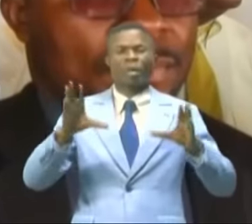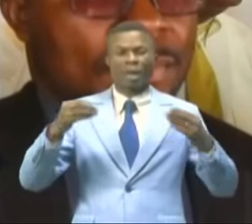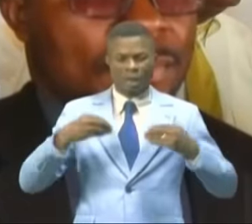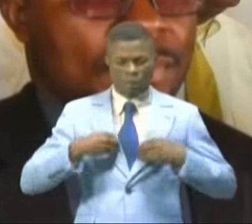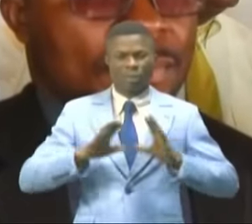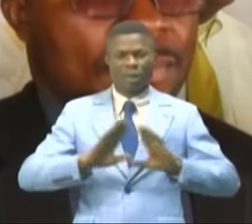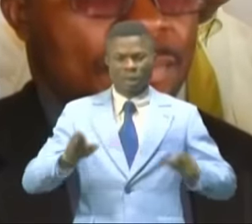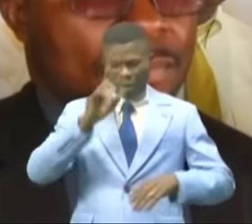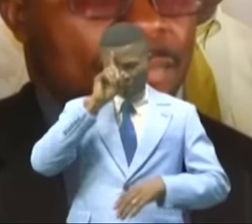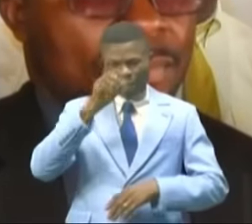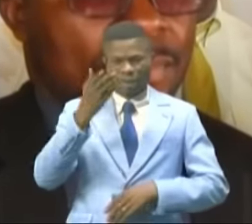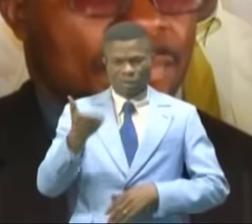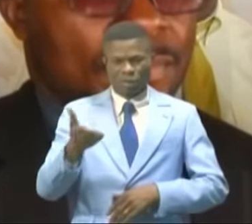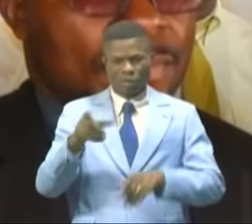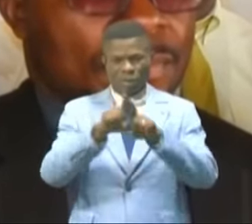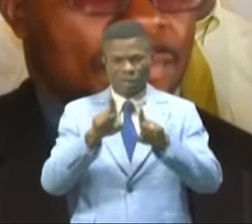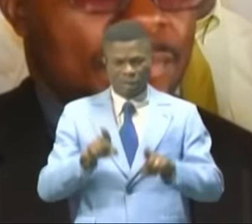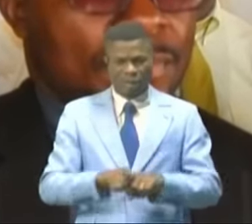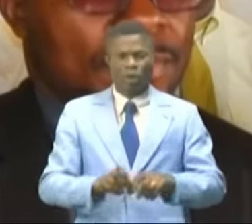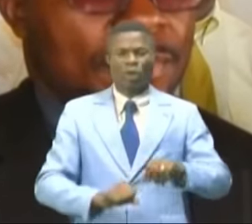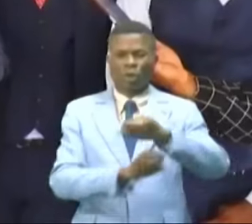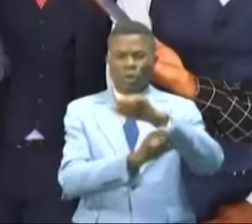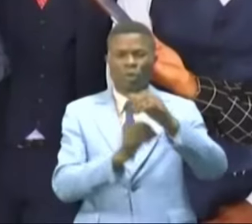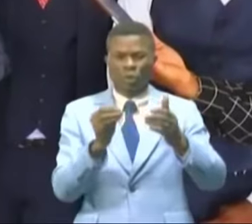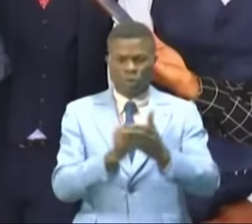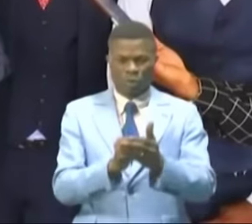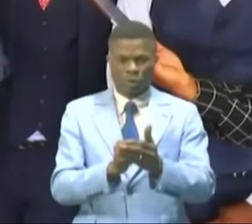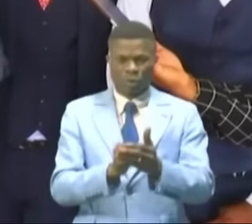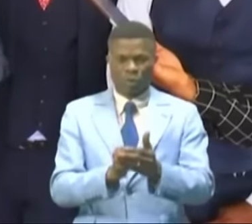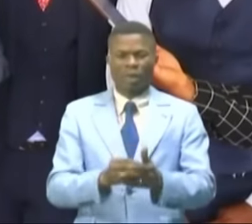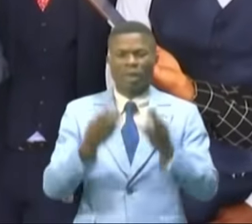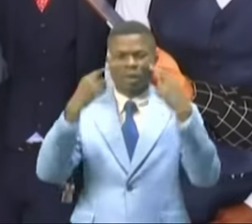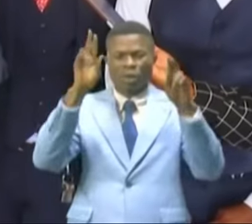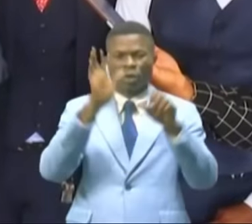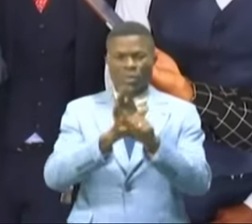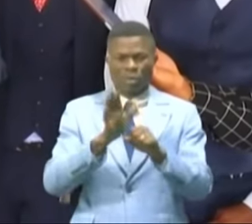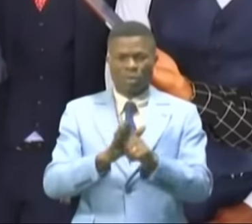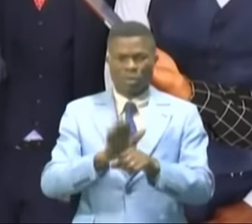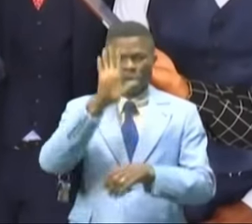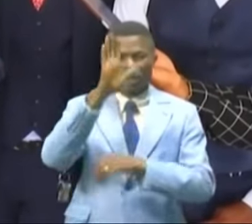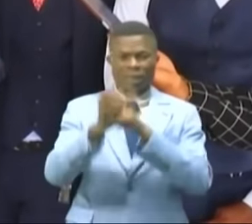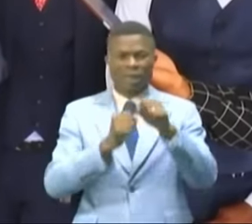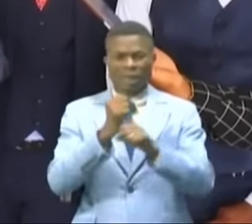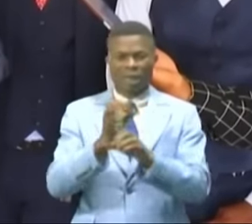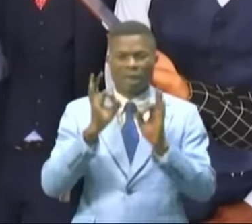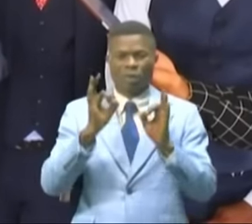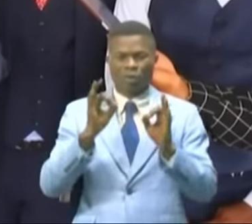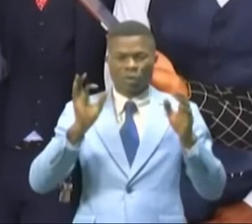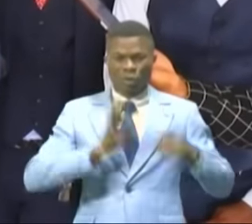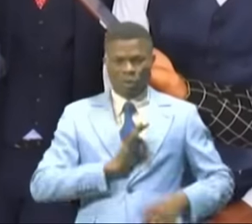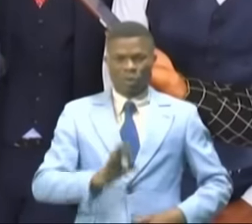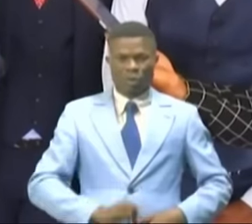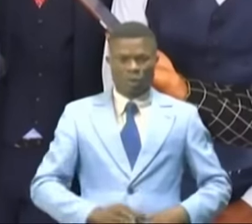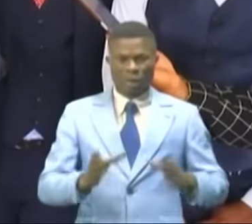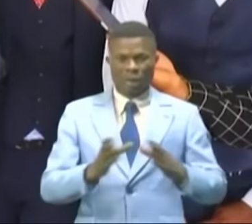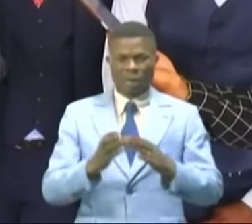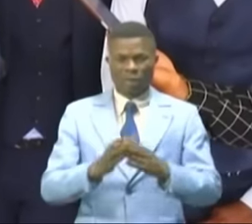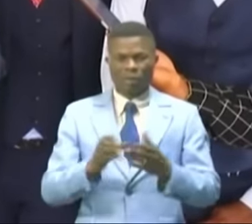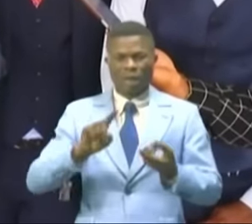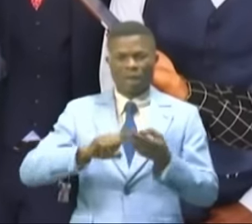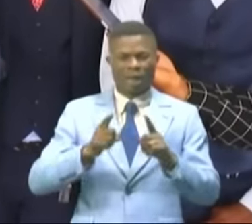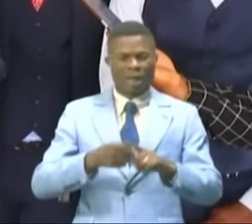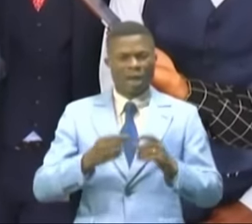mérite et prions Dieu d'accorder plein succès au second mandat du chef de l'État avec la franche